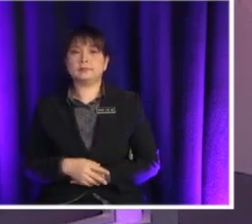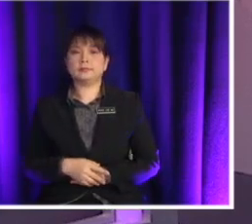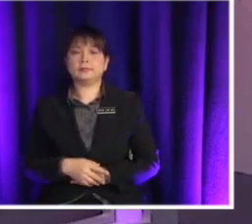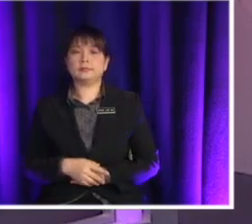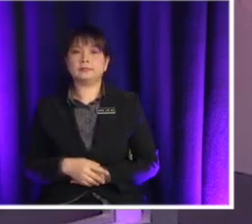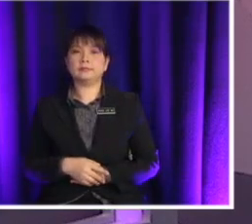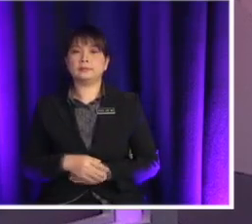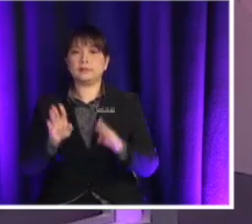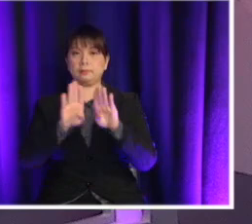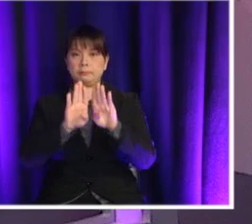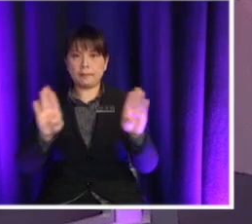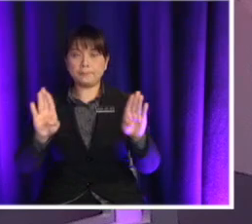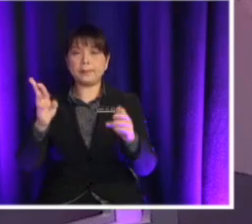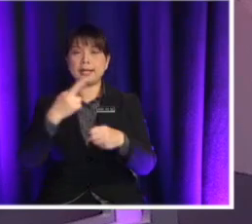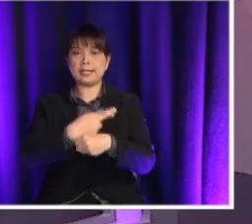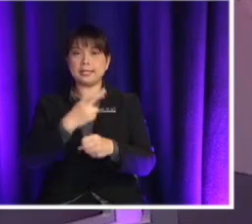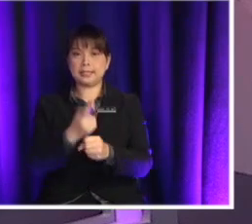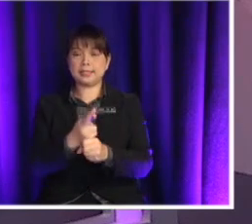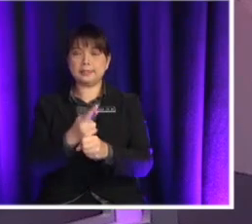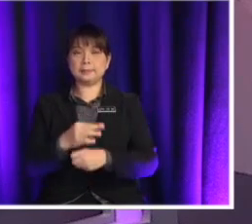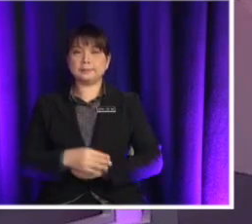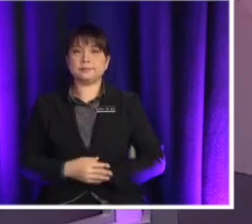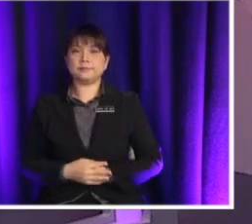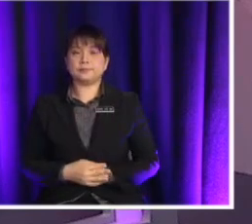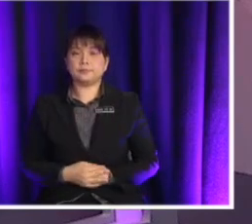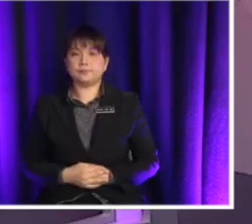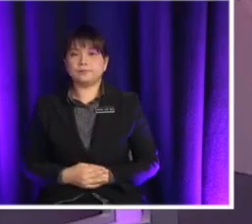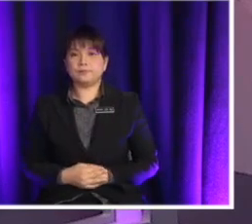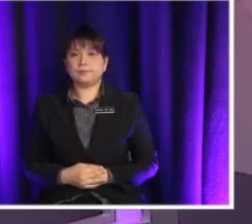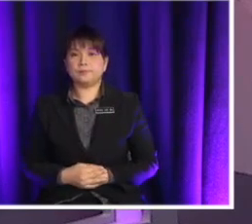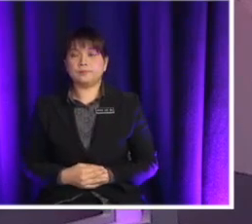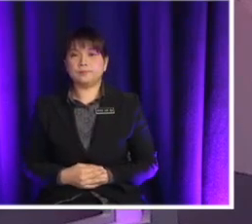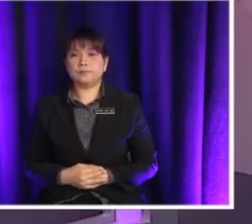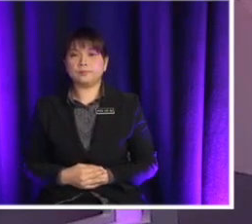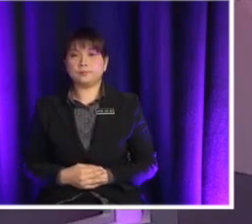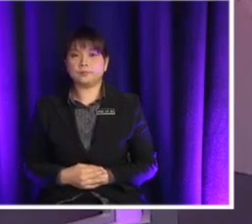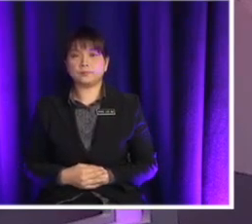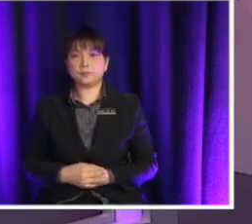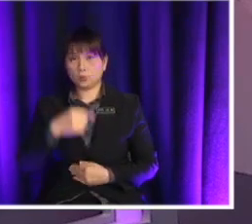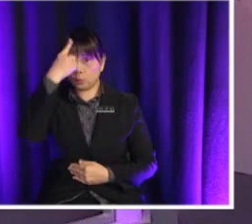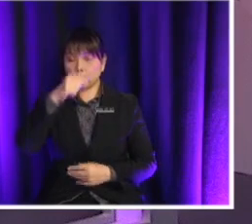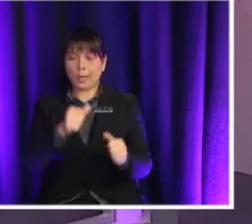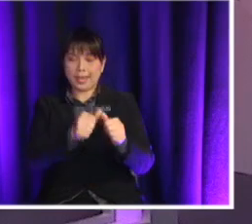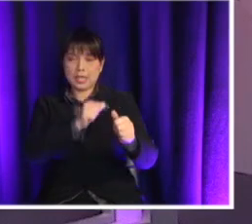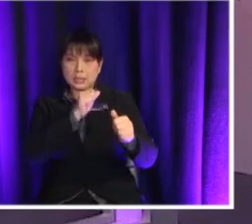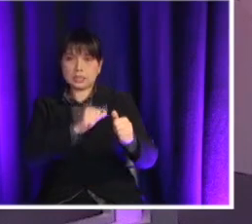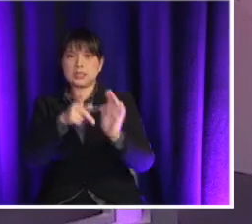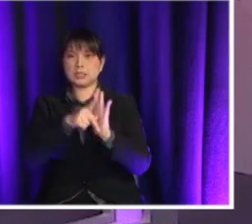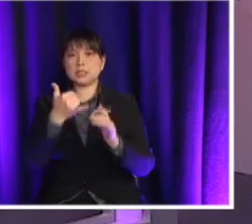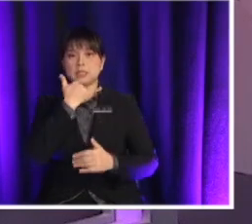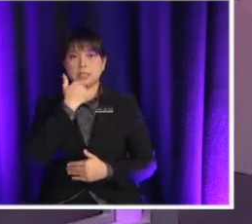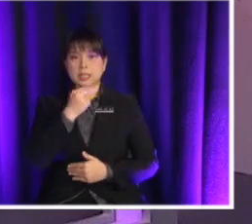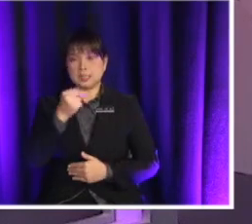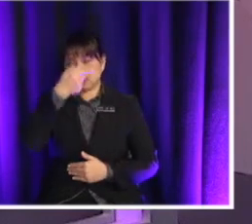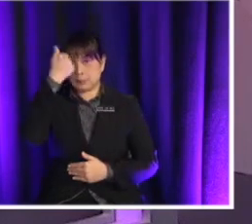reka. Papan reka. Okay, kita papan nak reka. tukar pada papan reka. So kita nak mengelakkan kesalahan supaya sebab papan reka ni